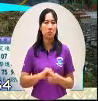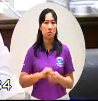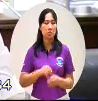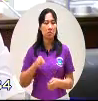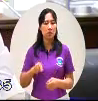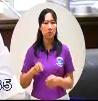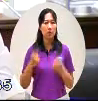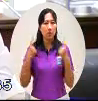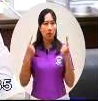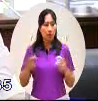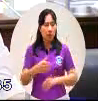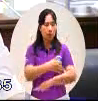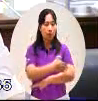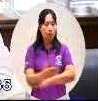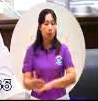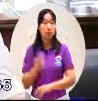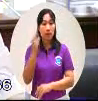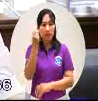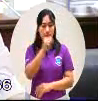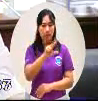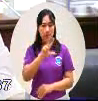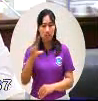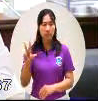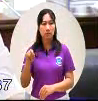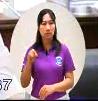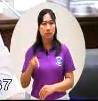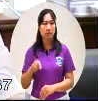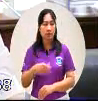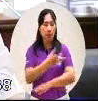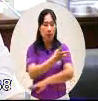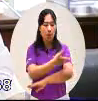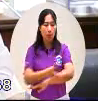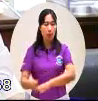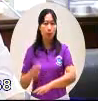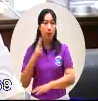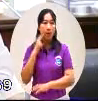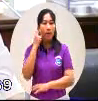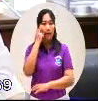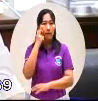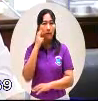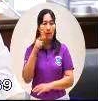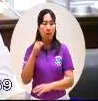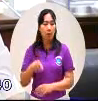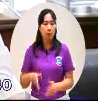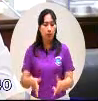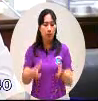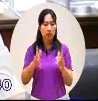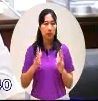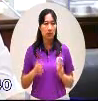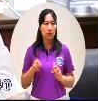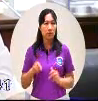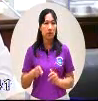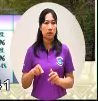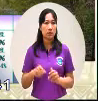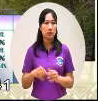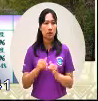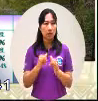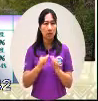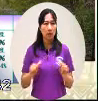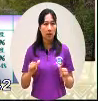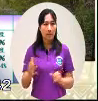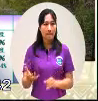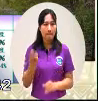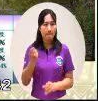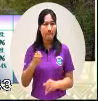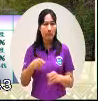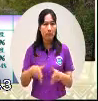溪流都做一个钢骨的桥下一个这个是民权桥那